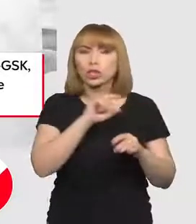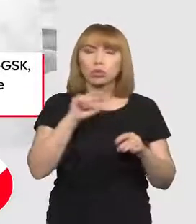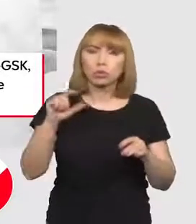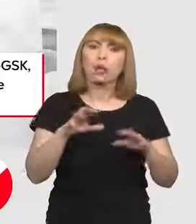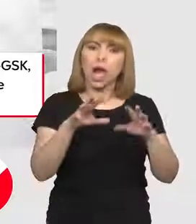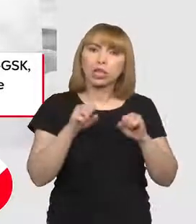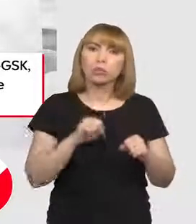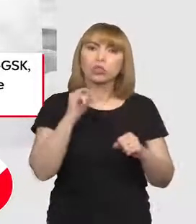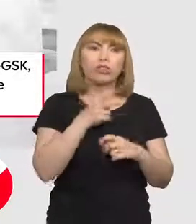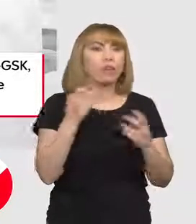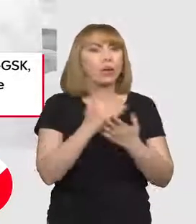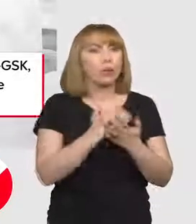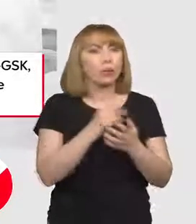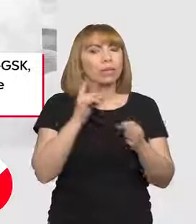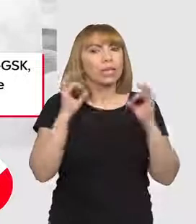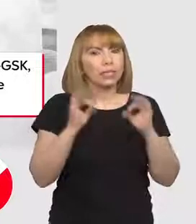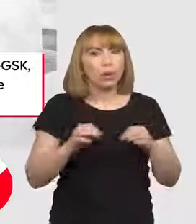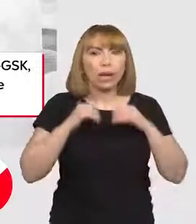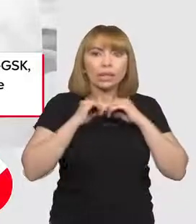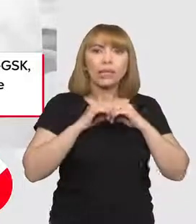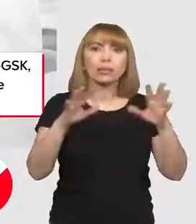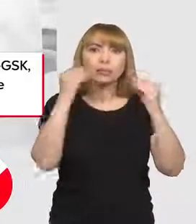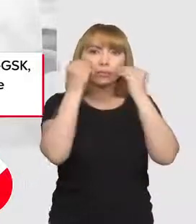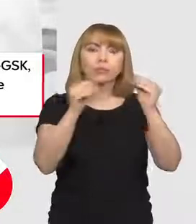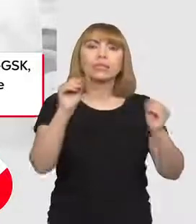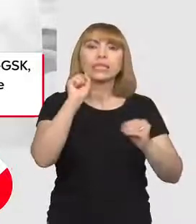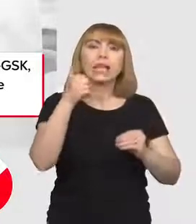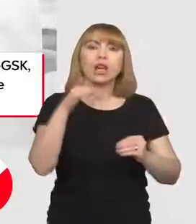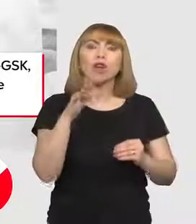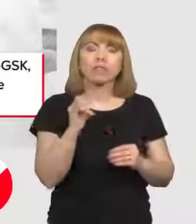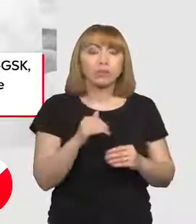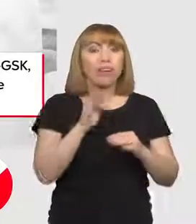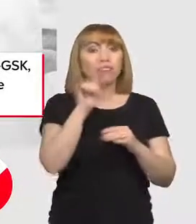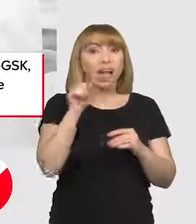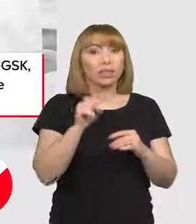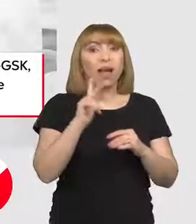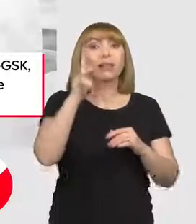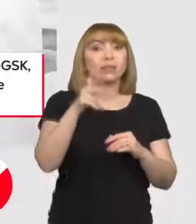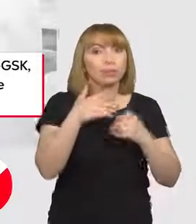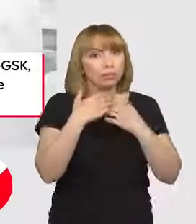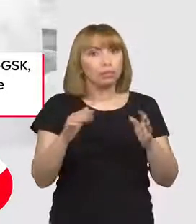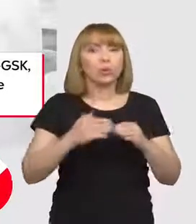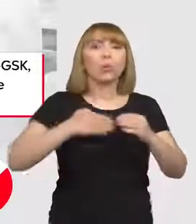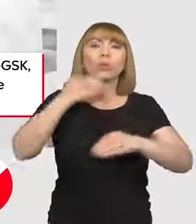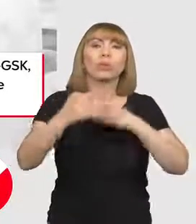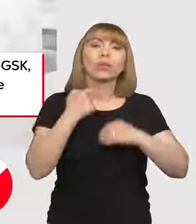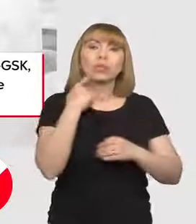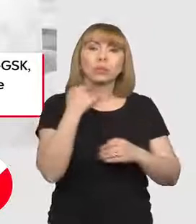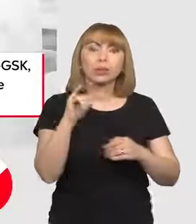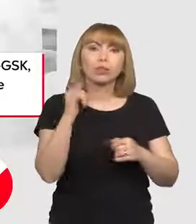acceptabila si fara probleme de siguranta transmise de trofee faza a treia va începe în următoarele săptămâni și va implica peste